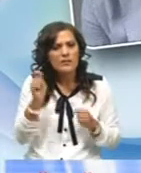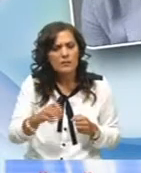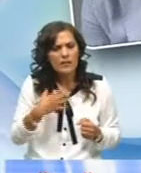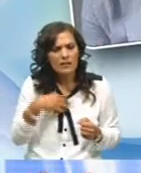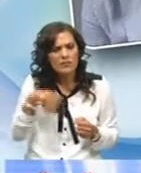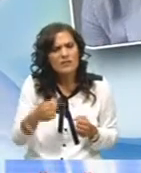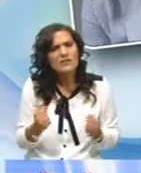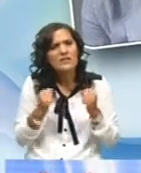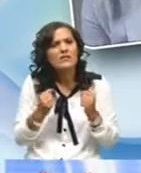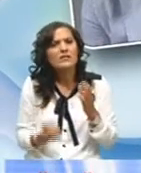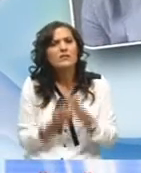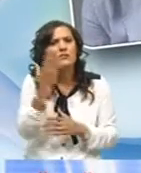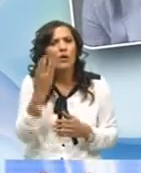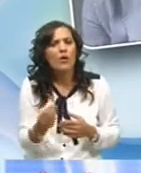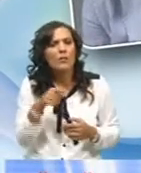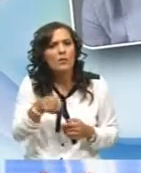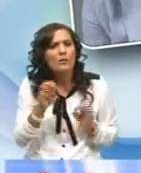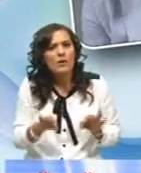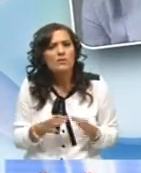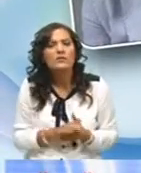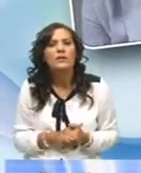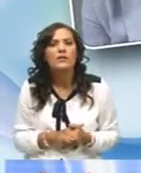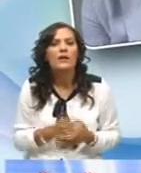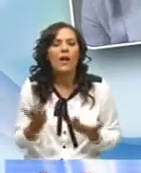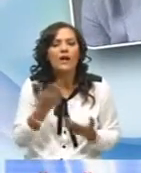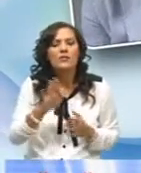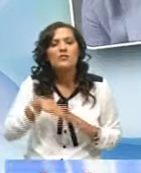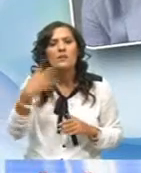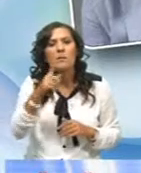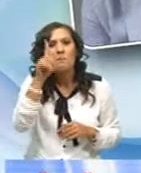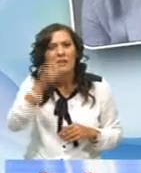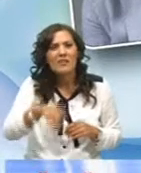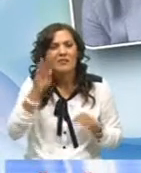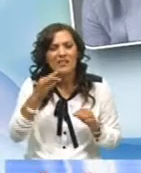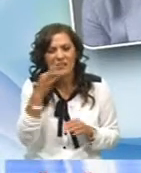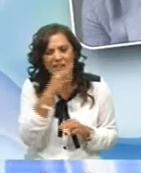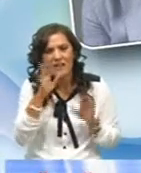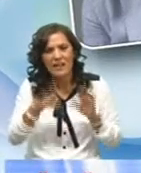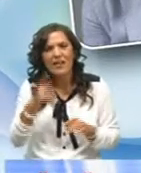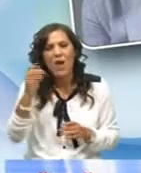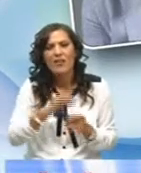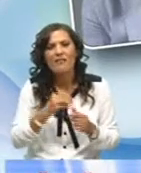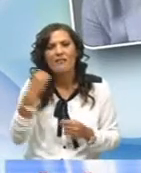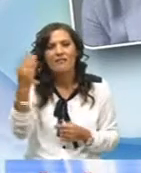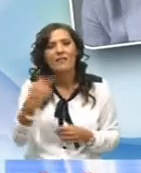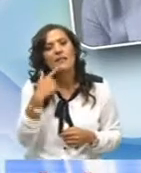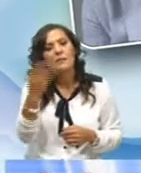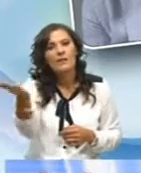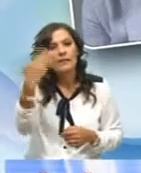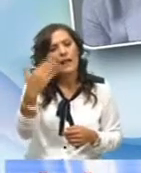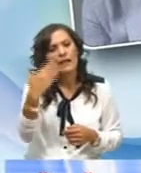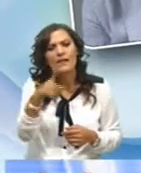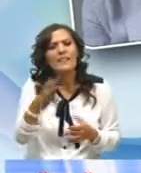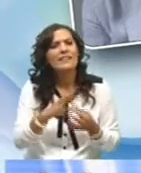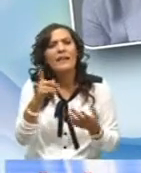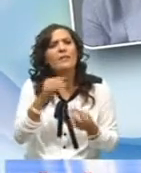yapmayı kendine bu sıkıntı yaratmaya başladı bu durumunda Hani sorar bir gün kala Teslime teslimata dedim ki Gel